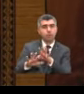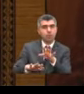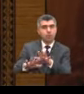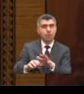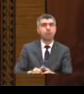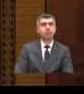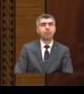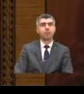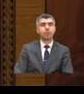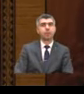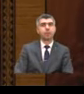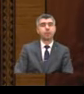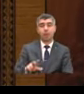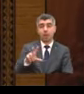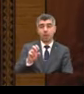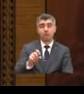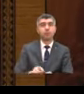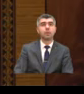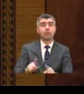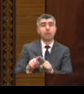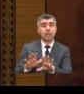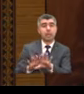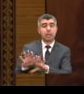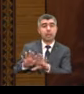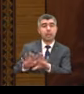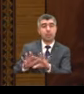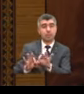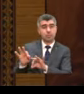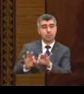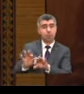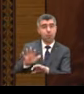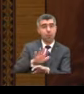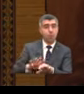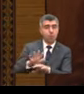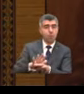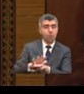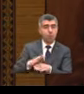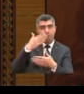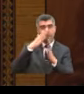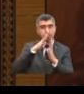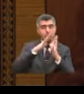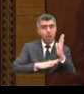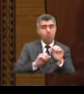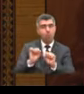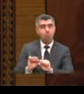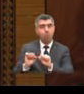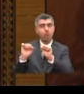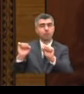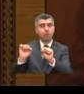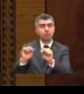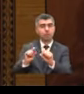خاصة. كما تعلمون، مكنت التدابير الاحترازية المتخذة على المستوى الوطني لمواجهة الوضع